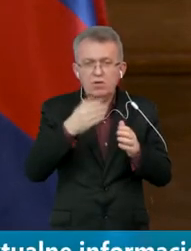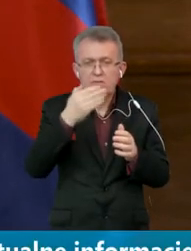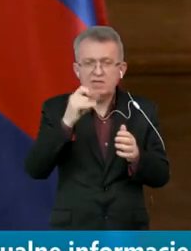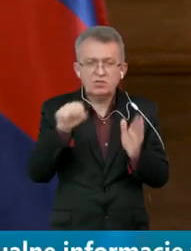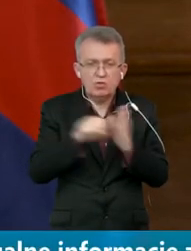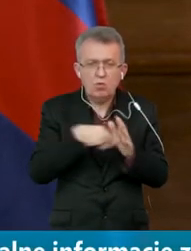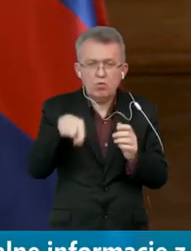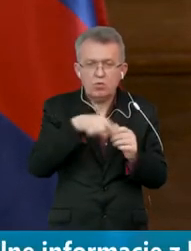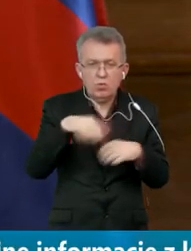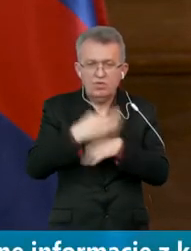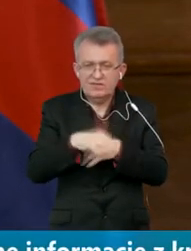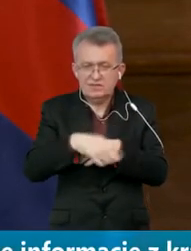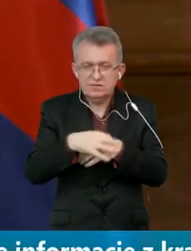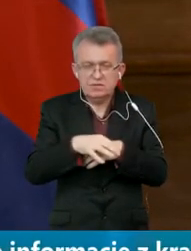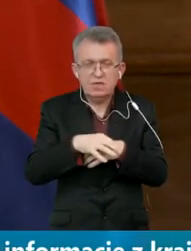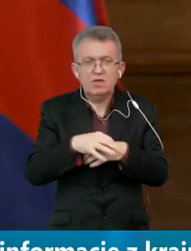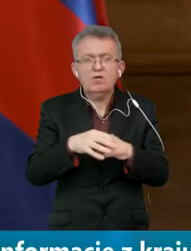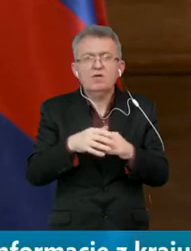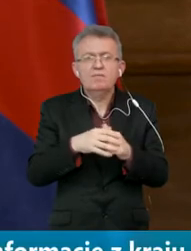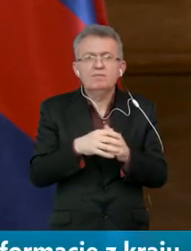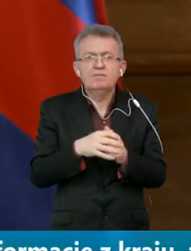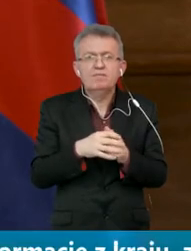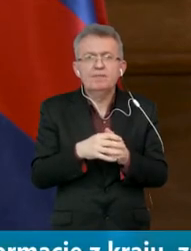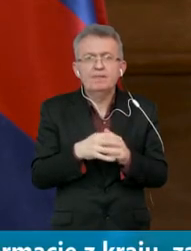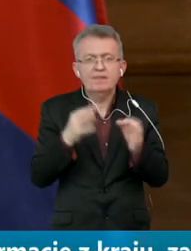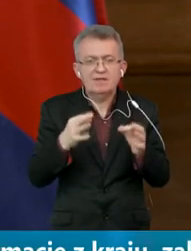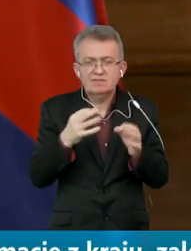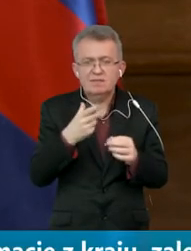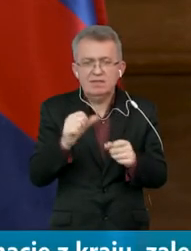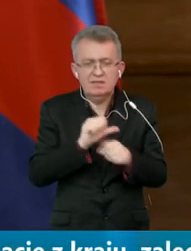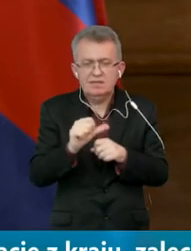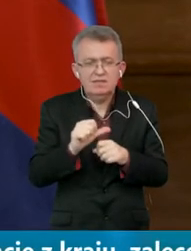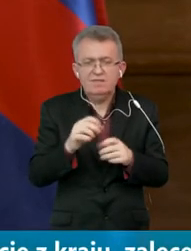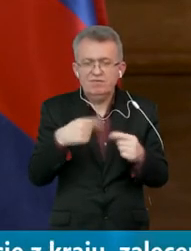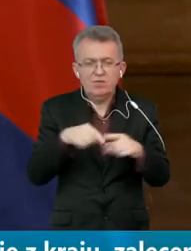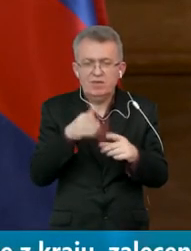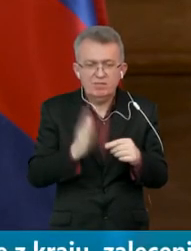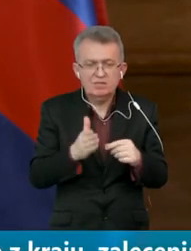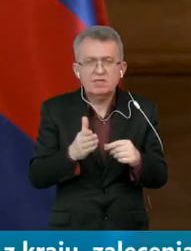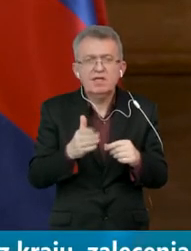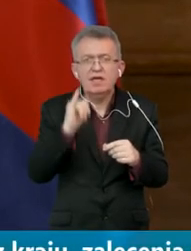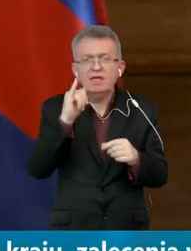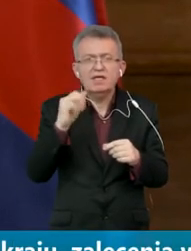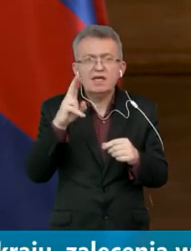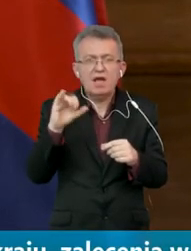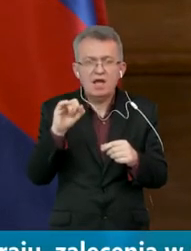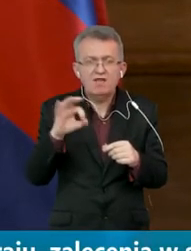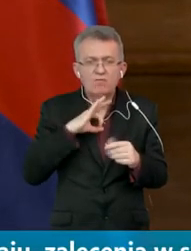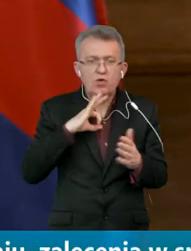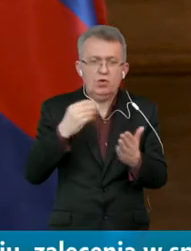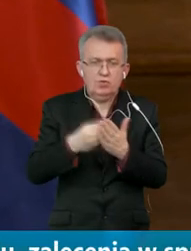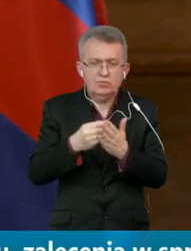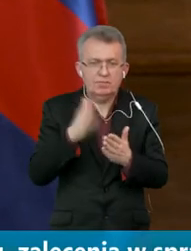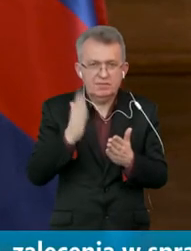Ronda Uniwersyteckiego. Natomiast no, na dziś taka inwestycja jeszcze nie będzie realizowana. Natomiast IKEA na swój koszt